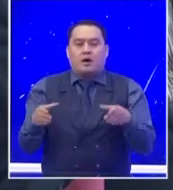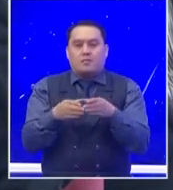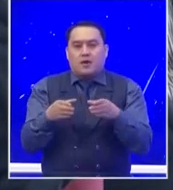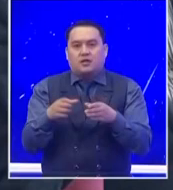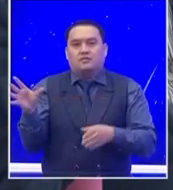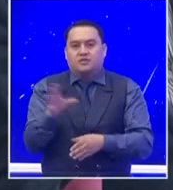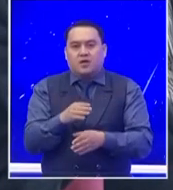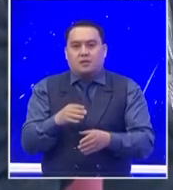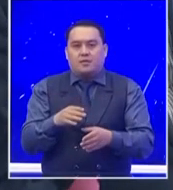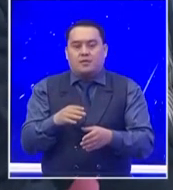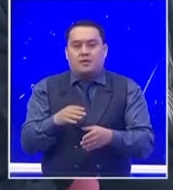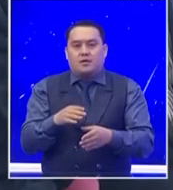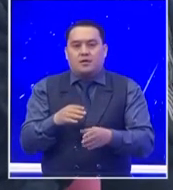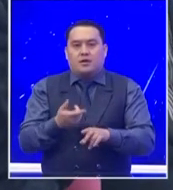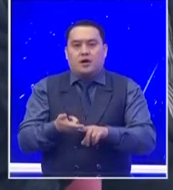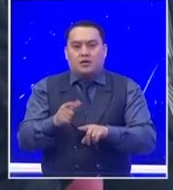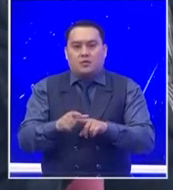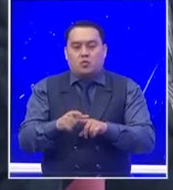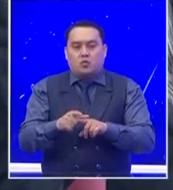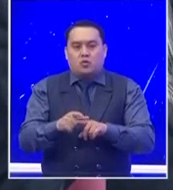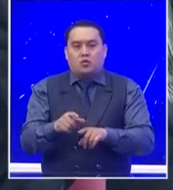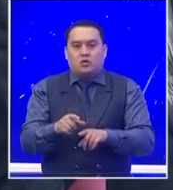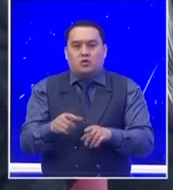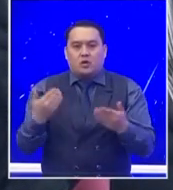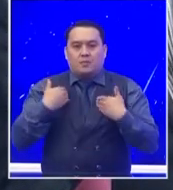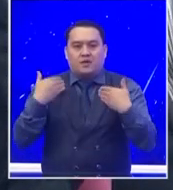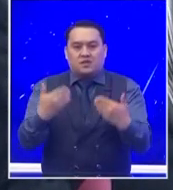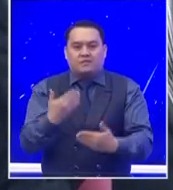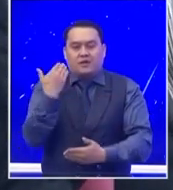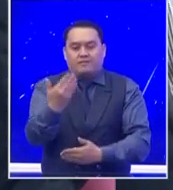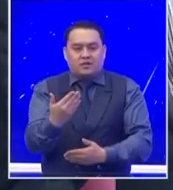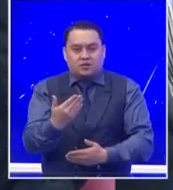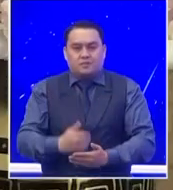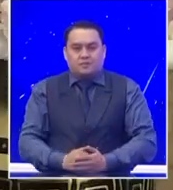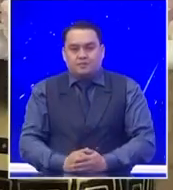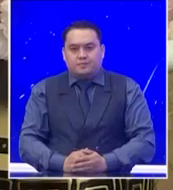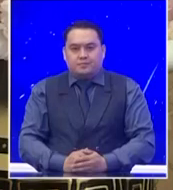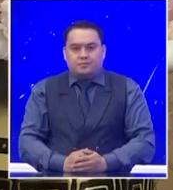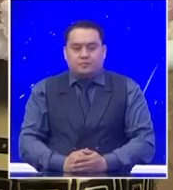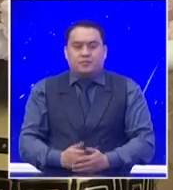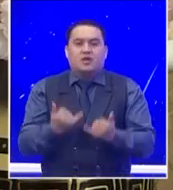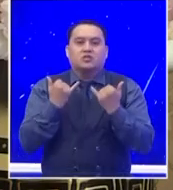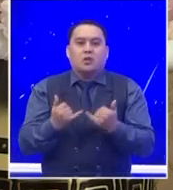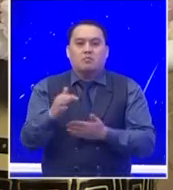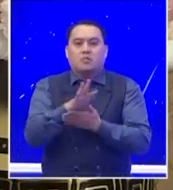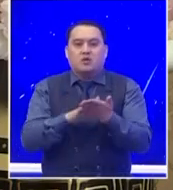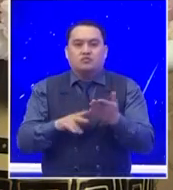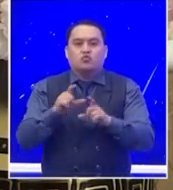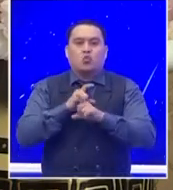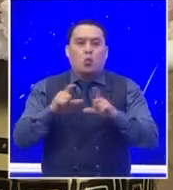все присоединяемся к этому от всей души. Ну и всех вас тоже. Сейчас продолжаю в